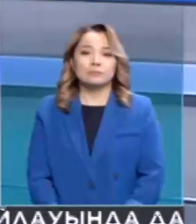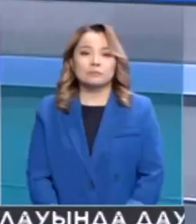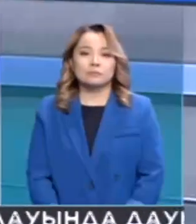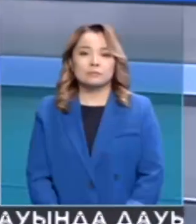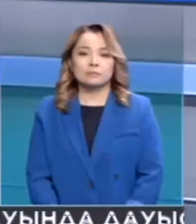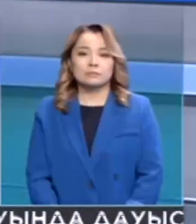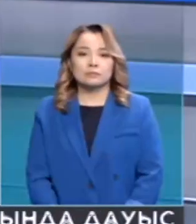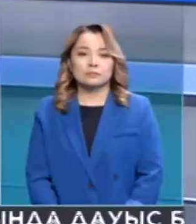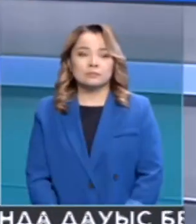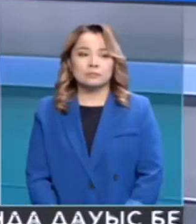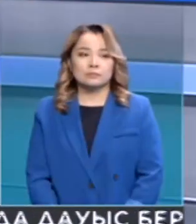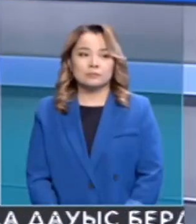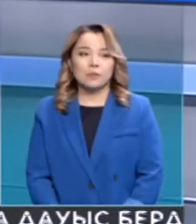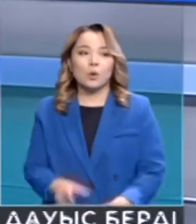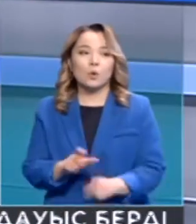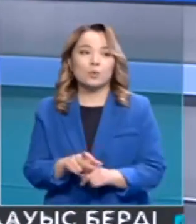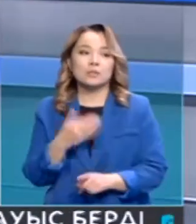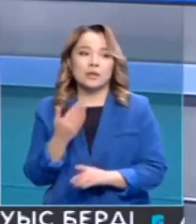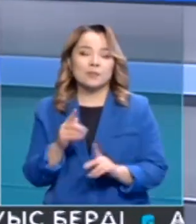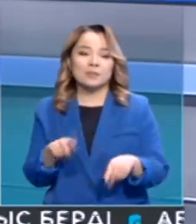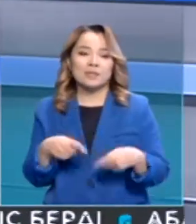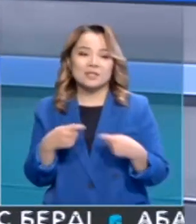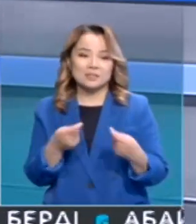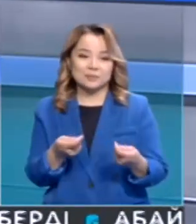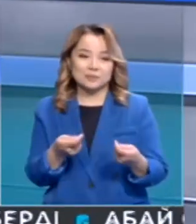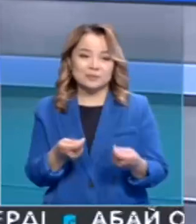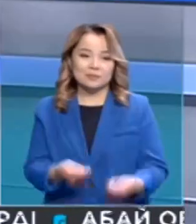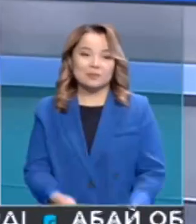Қосайық. Ая, сөз тізгіні өзіңізде.